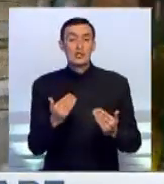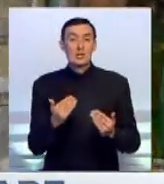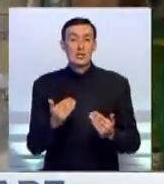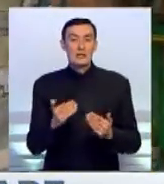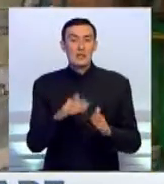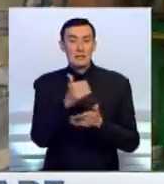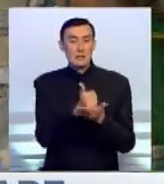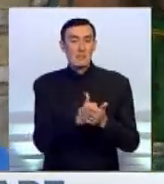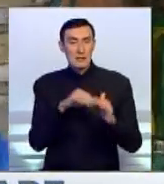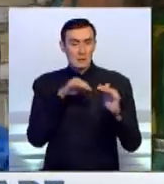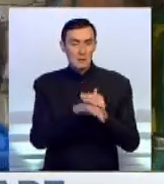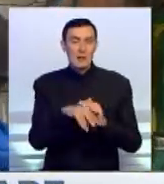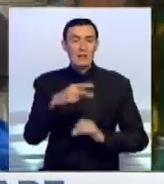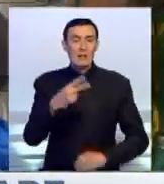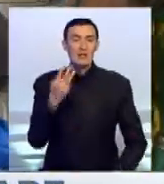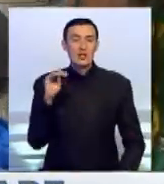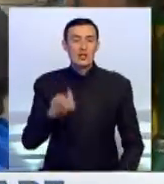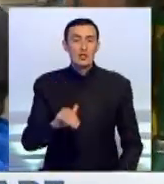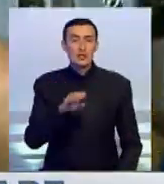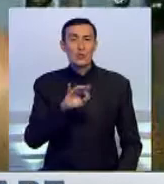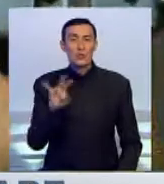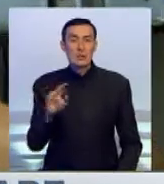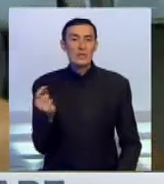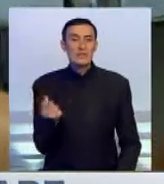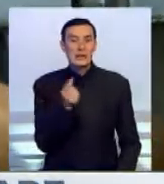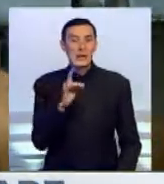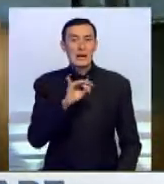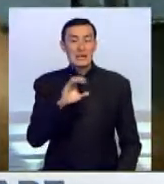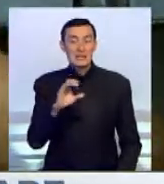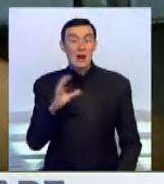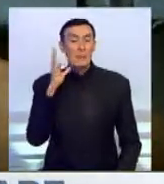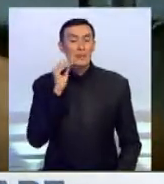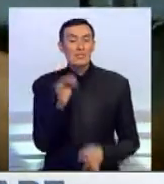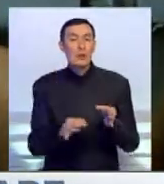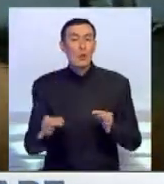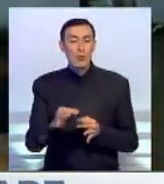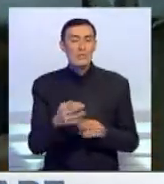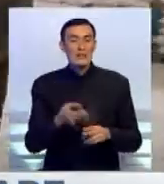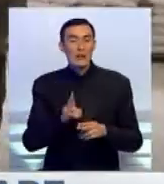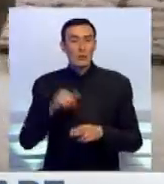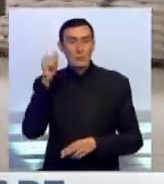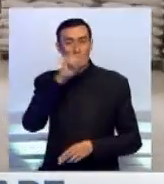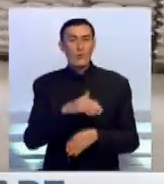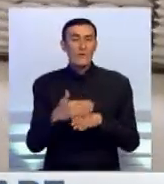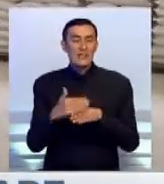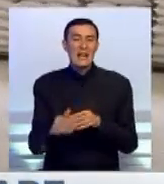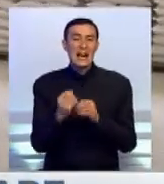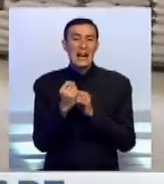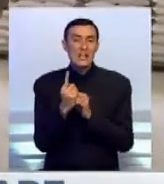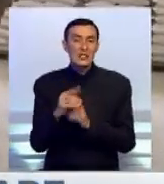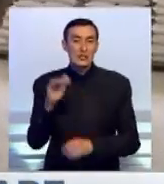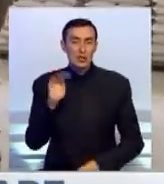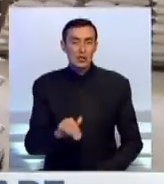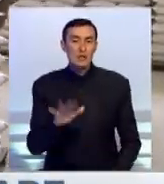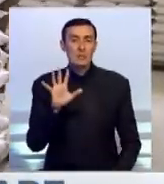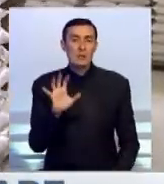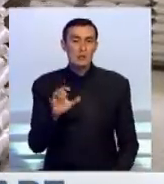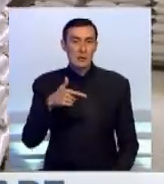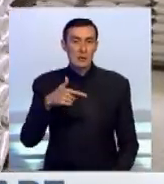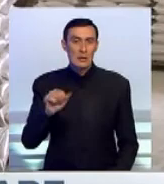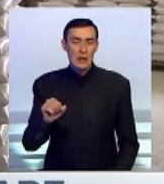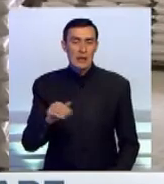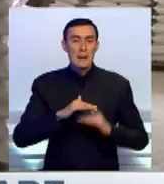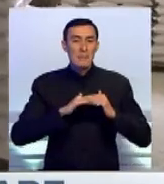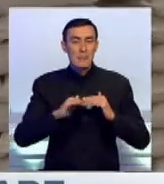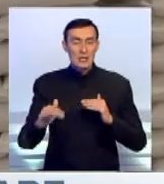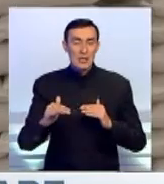в закрома собрано почти 20 тысяч тонн злаков. В целом же в Алматинской области в этом году под рис отведено почти 11 500 гектаров